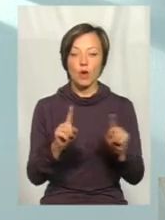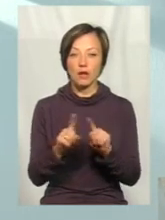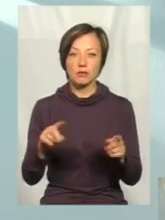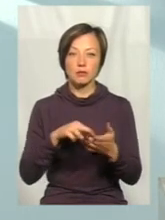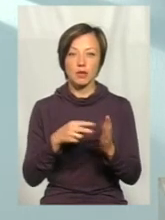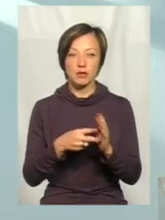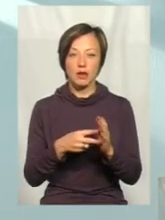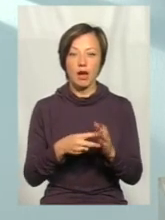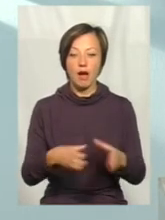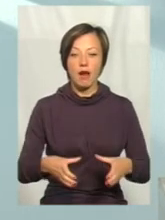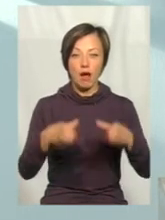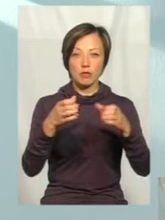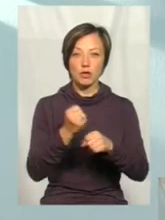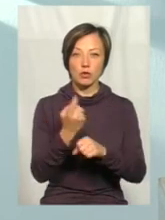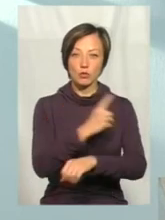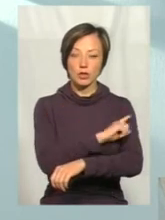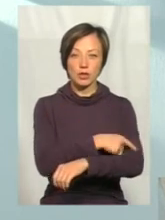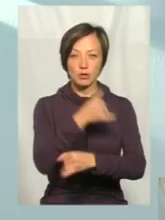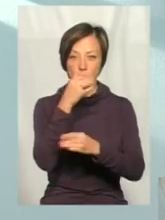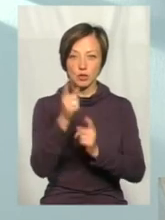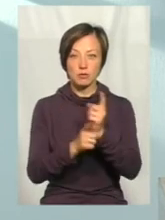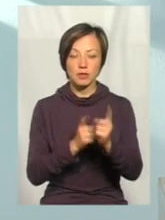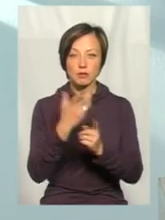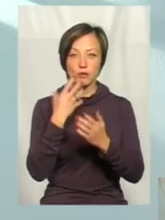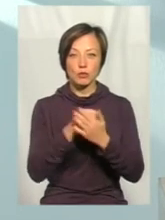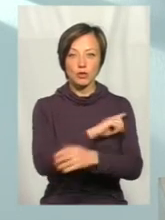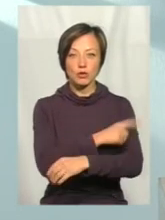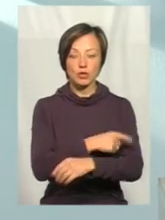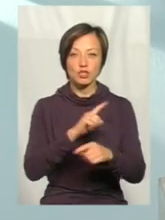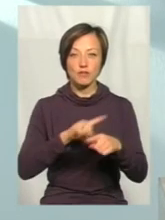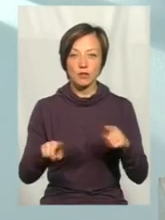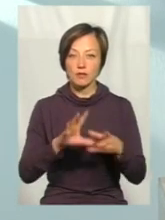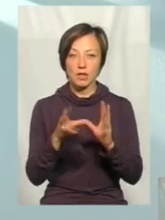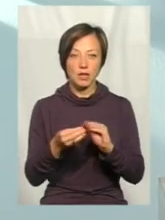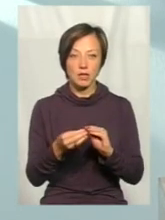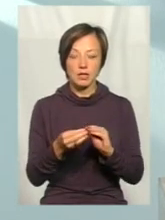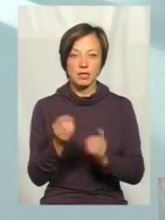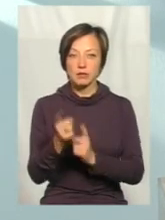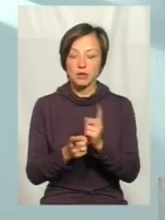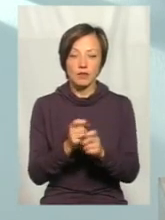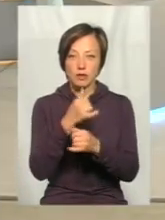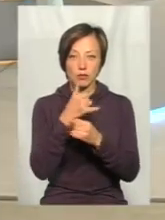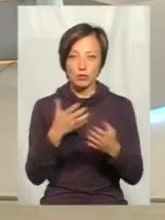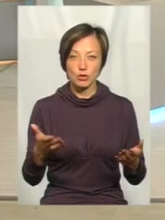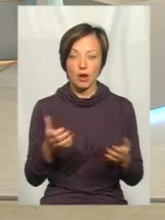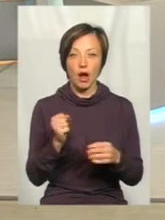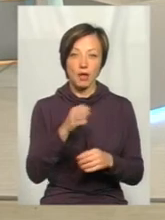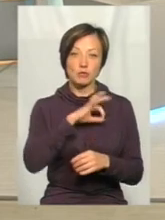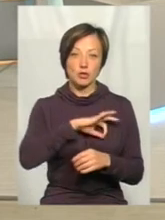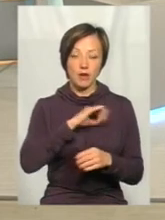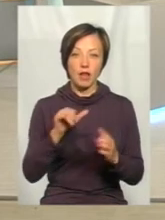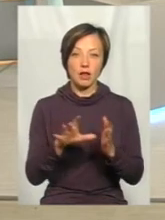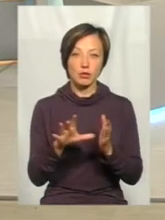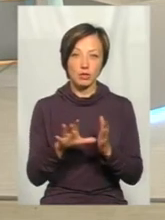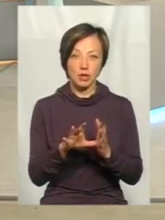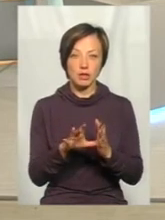що реактор працює на одній потужності. Він не може змінювати свою потужність швидко і взагалі як би змінювати її не може. А споживання